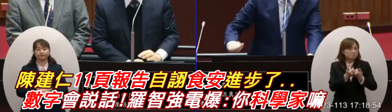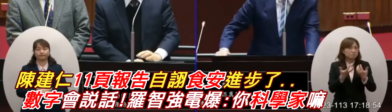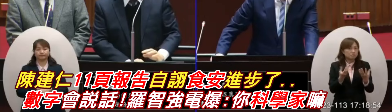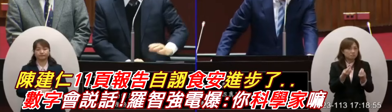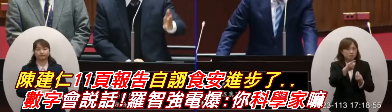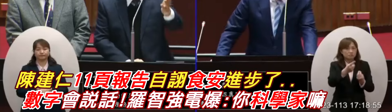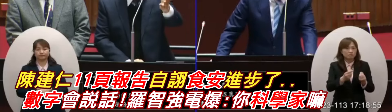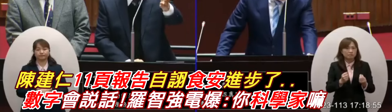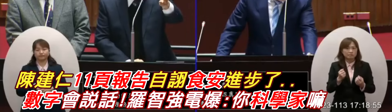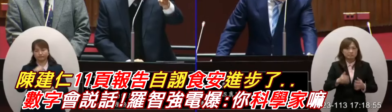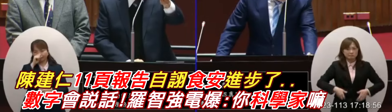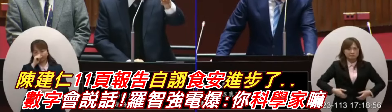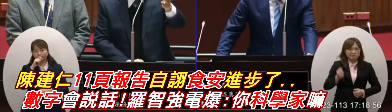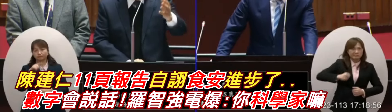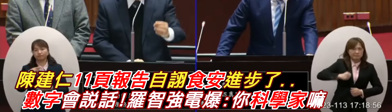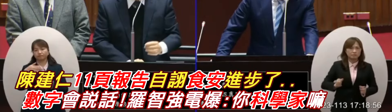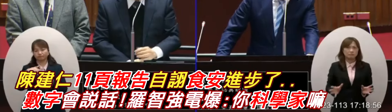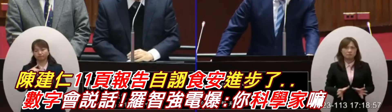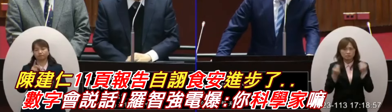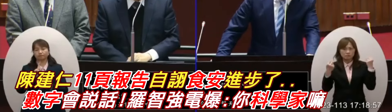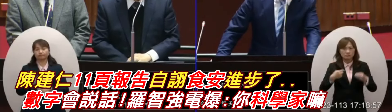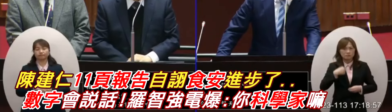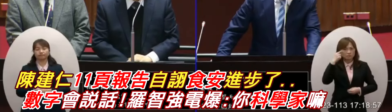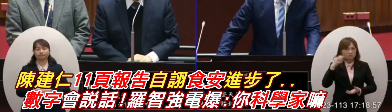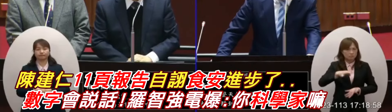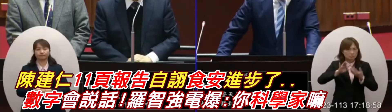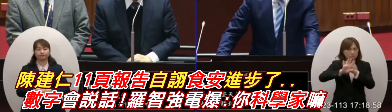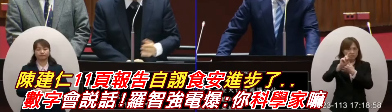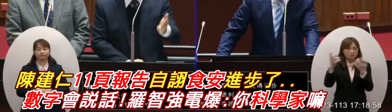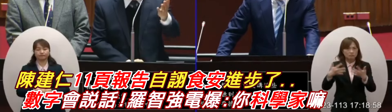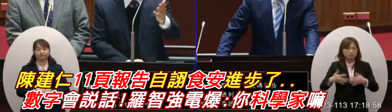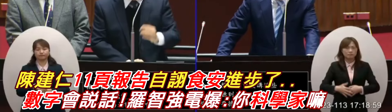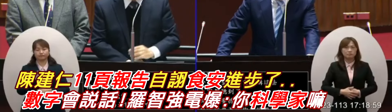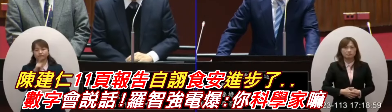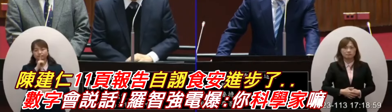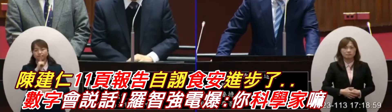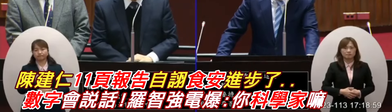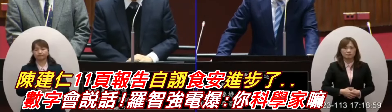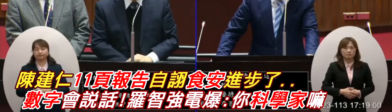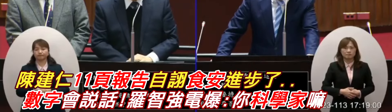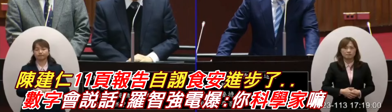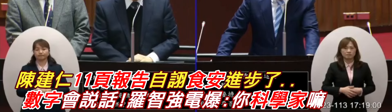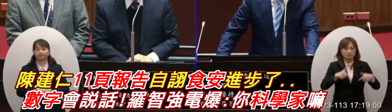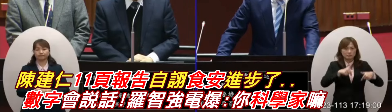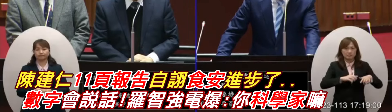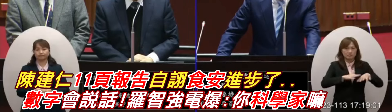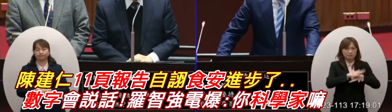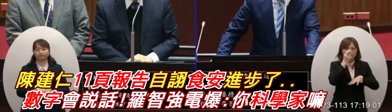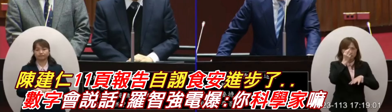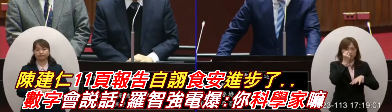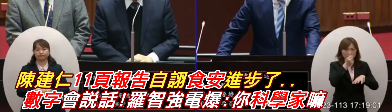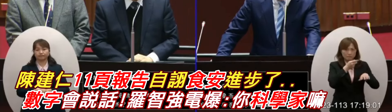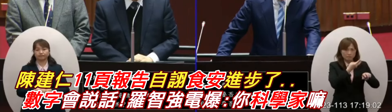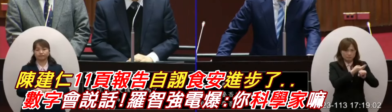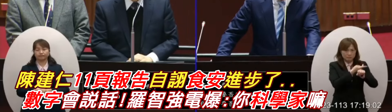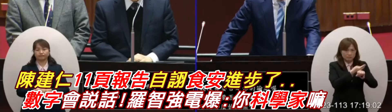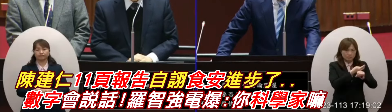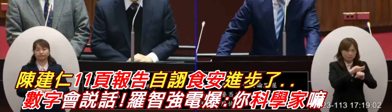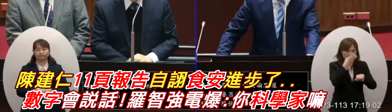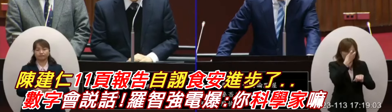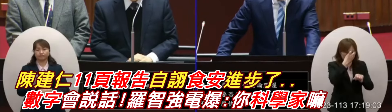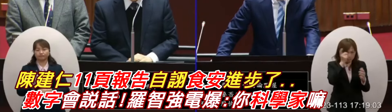防御哦。 好，那你说。 我要跟你谈的是另外一个问题。 是，你说。 西部特罗就是检出啦。 什